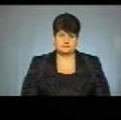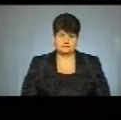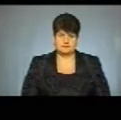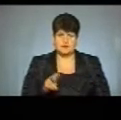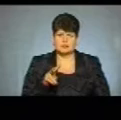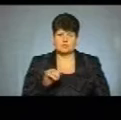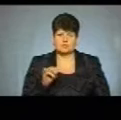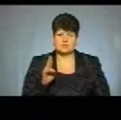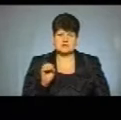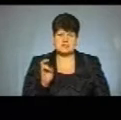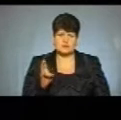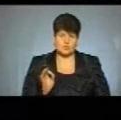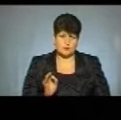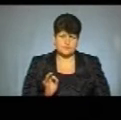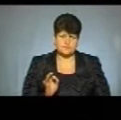Луценко там